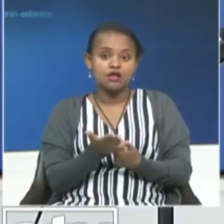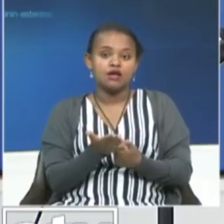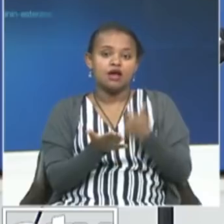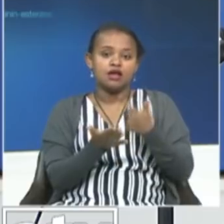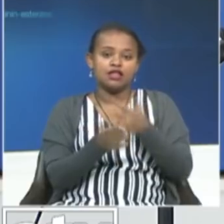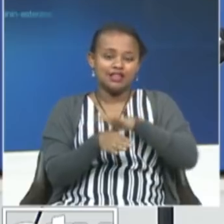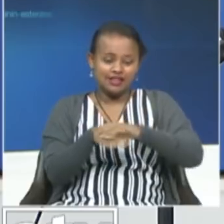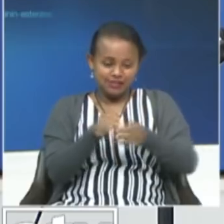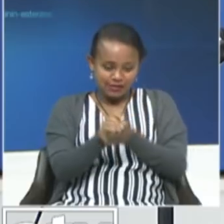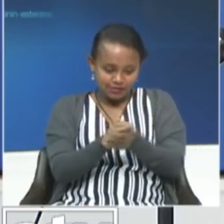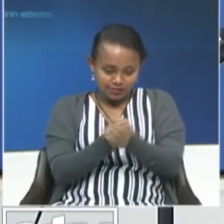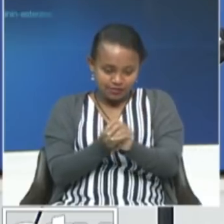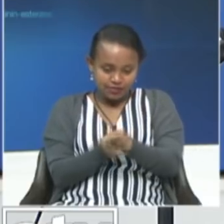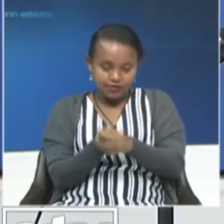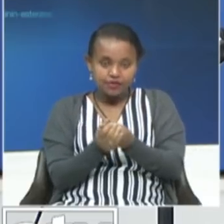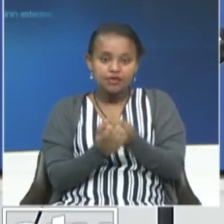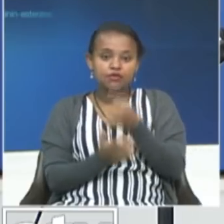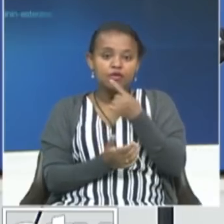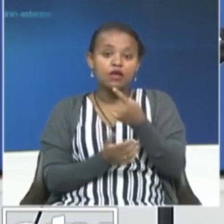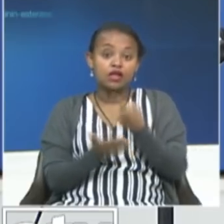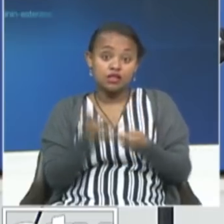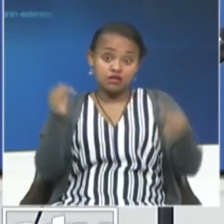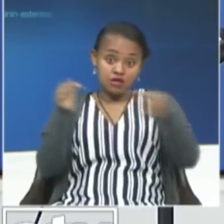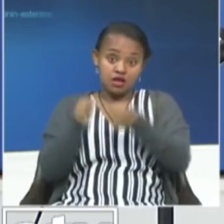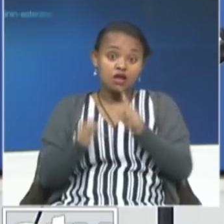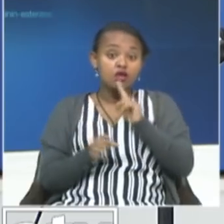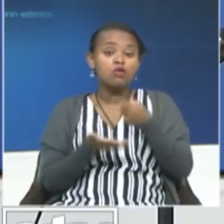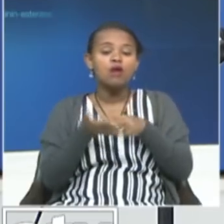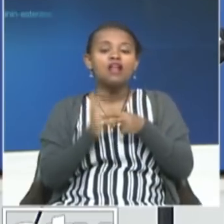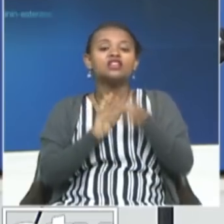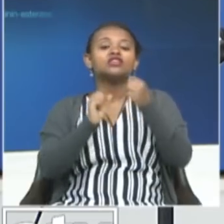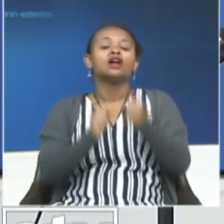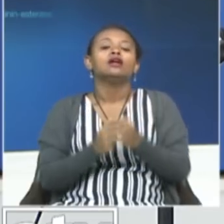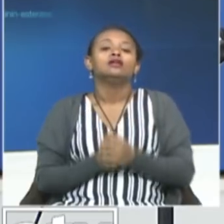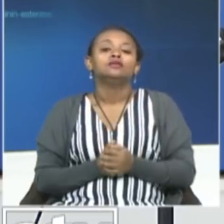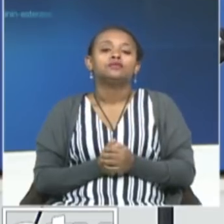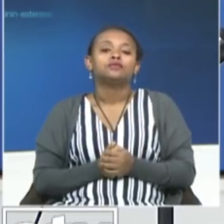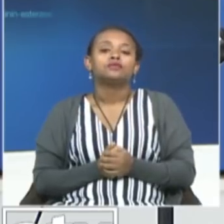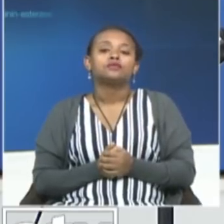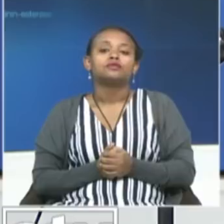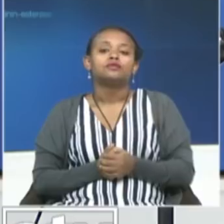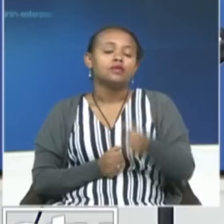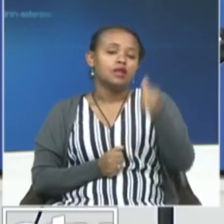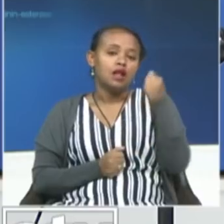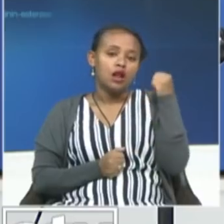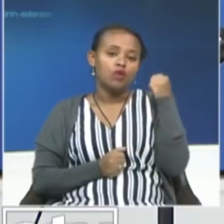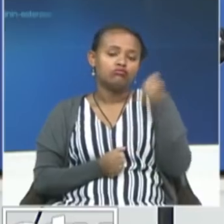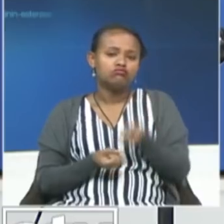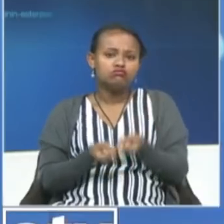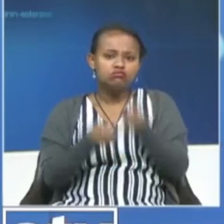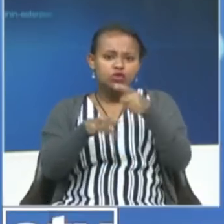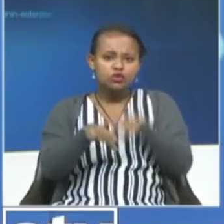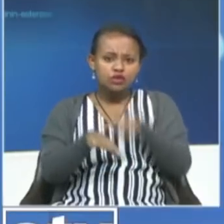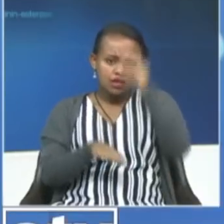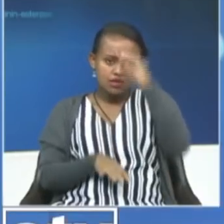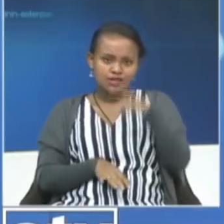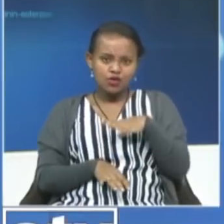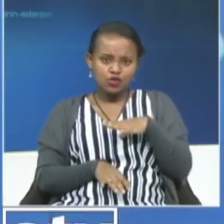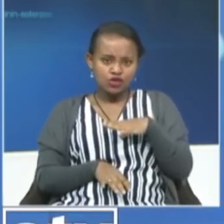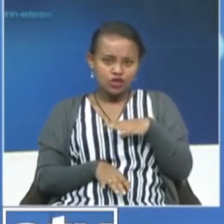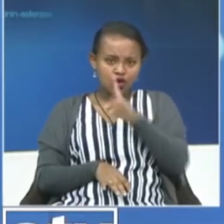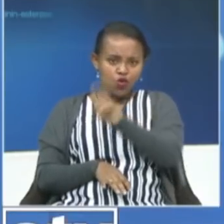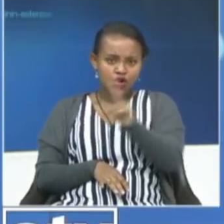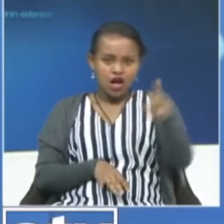በደንብ መታጠብ የሚባለው ከዚህ ጋር በተገናኘ ነው ማለት ይቻላል። እውነት ነው። እሺ መልካም። ሌላው ብዙ ጊዜ ሰዎች ወደ